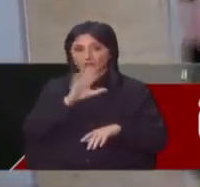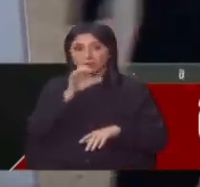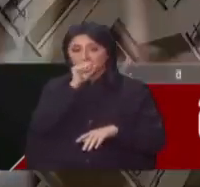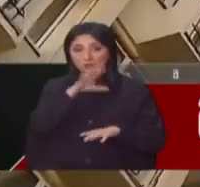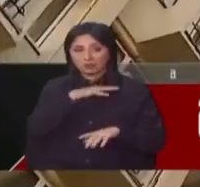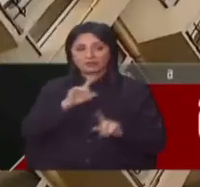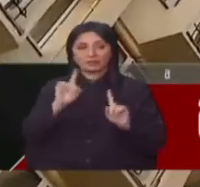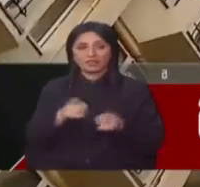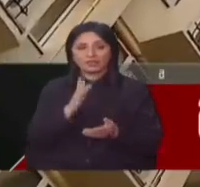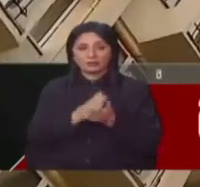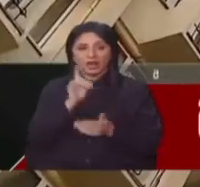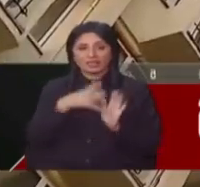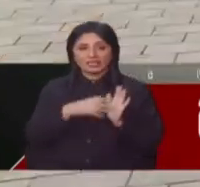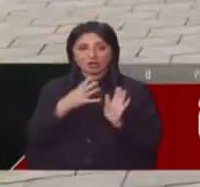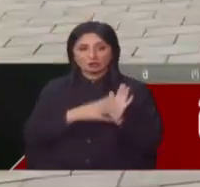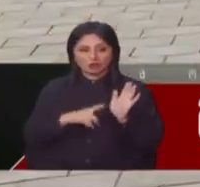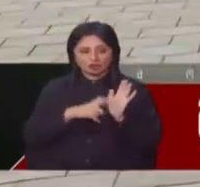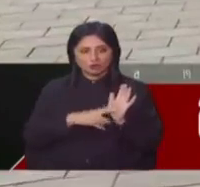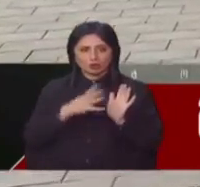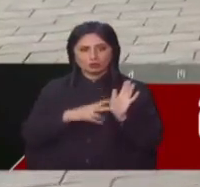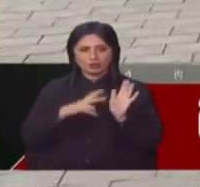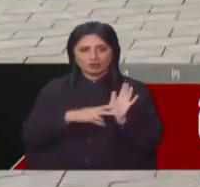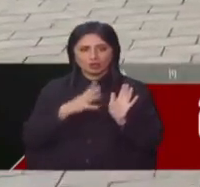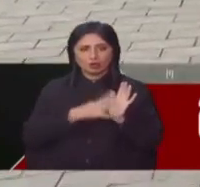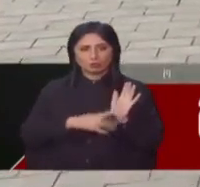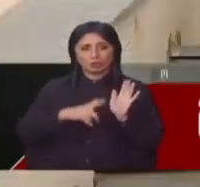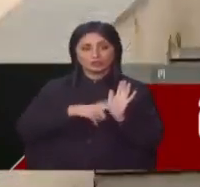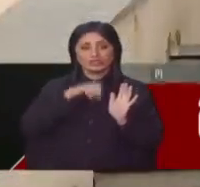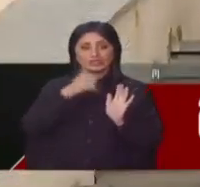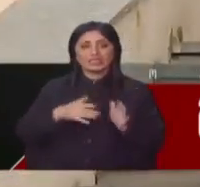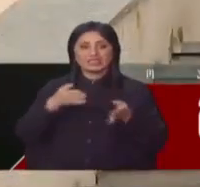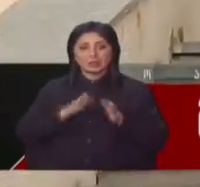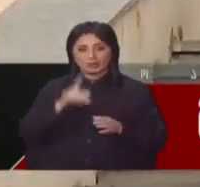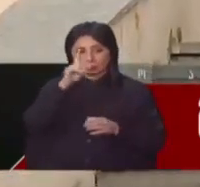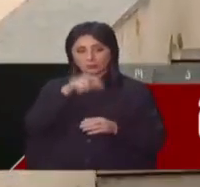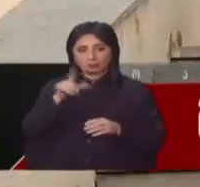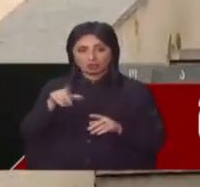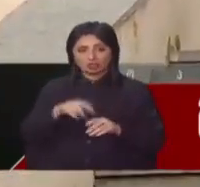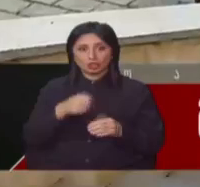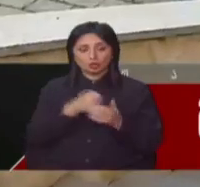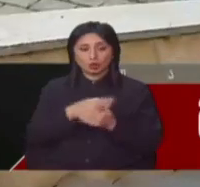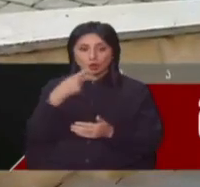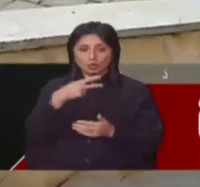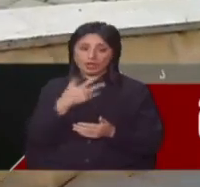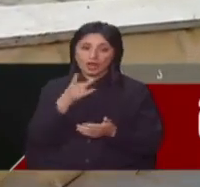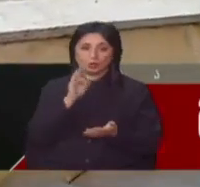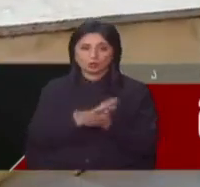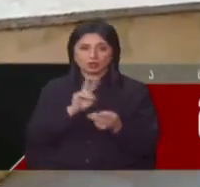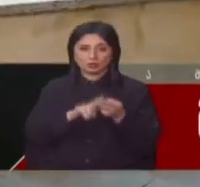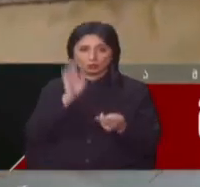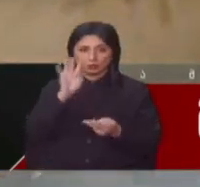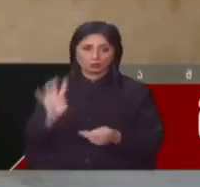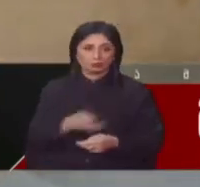sheutqobinebloblobistvis dakavebulebi arian 1987 98 da 87 tsels dabadebuli pirebi danashauli 20 tslamde an uvado tavisuflebis